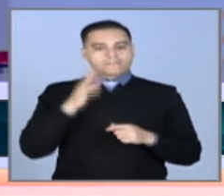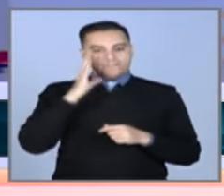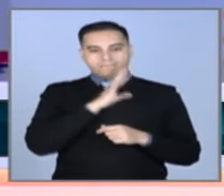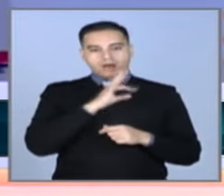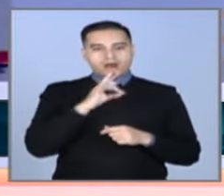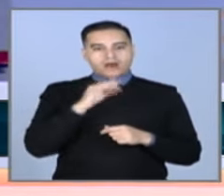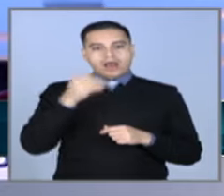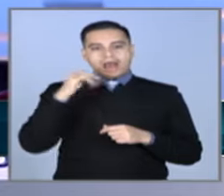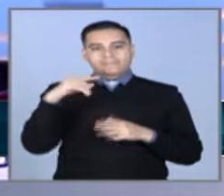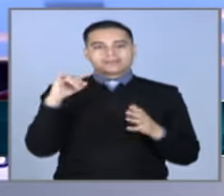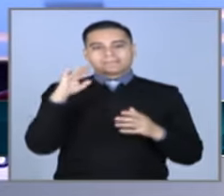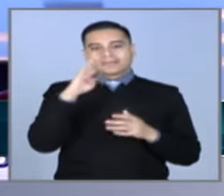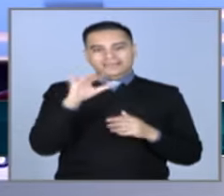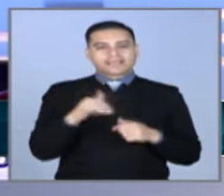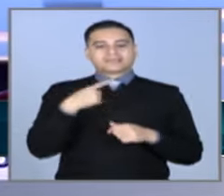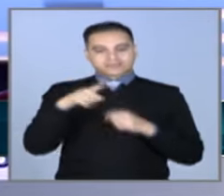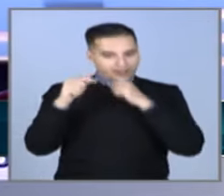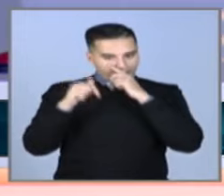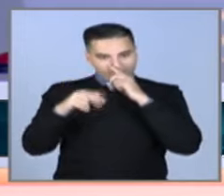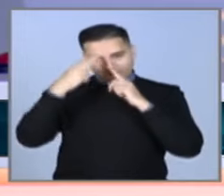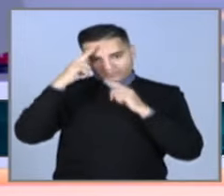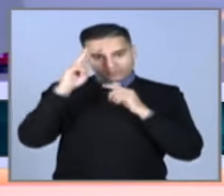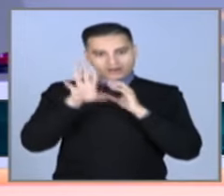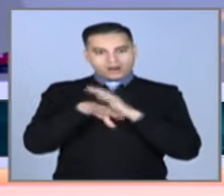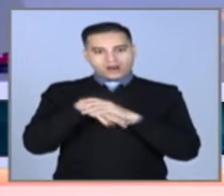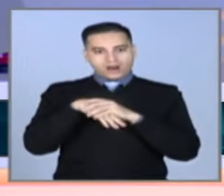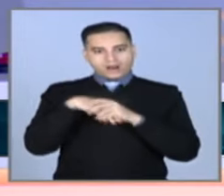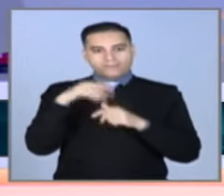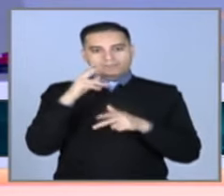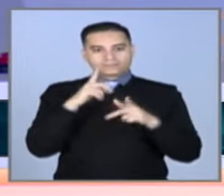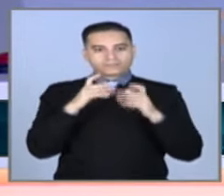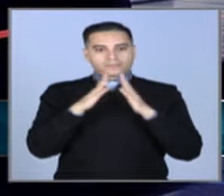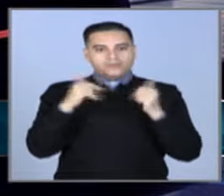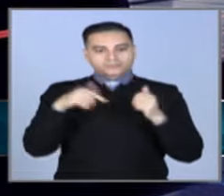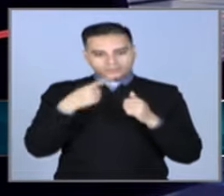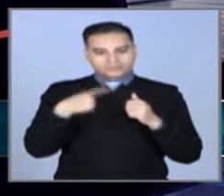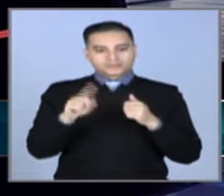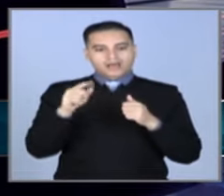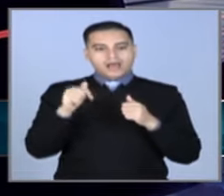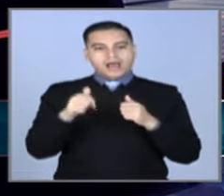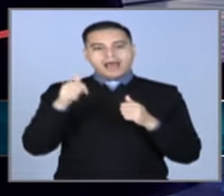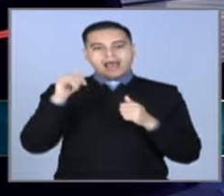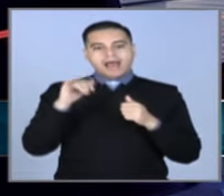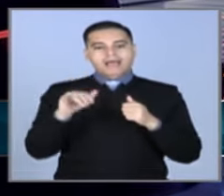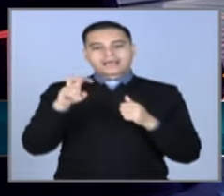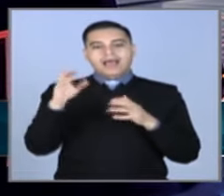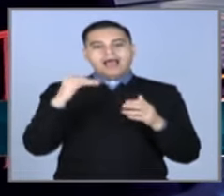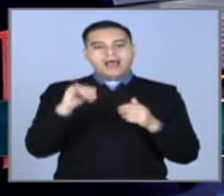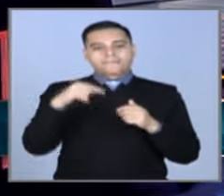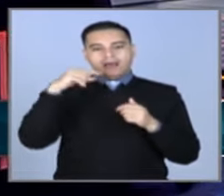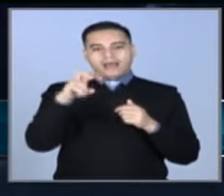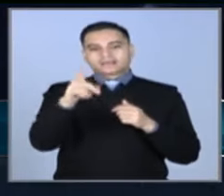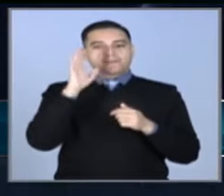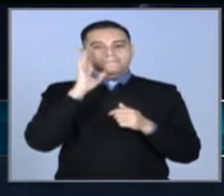هي أغنية الفنان راب. صح. في أي دولة عربية صدرت مجلة المصور عام 1900؟ صح. آية حمادة هي بطلة